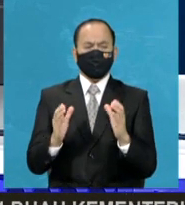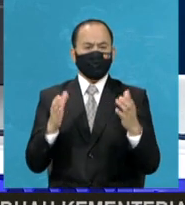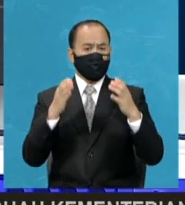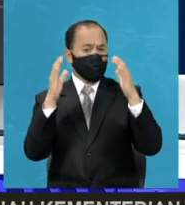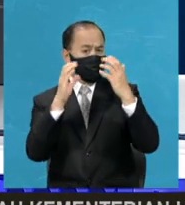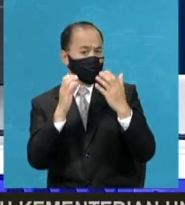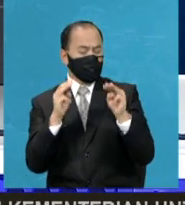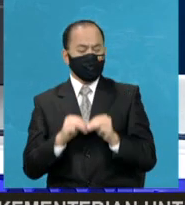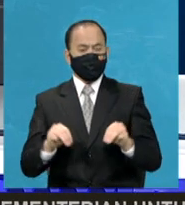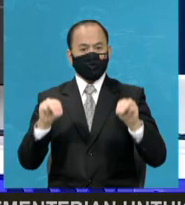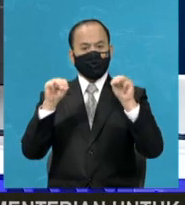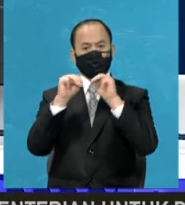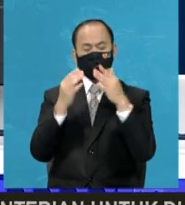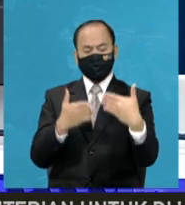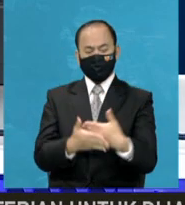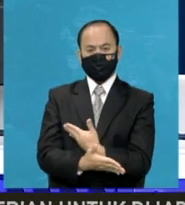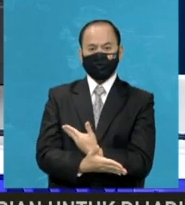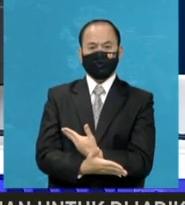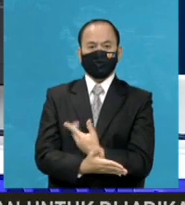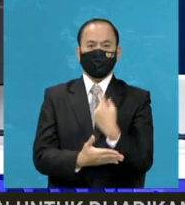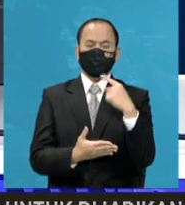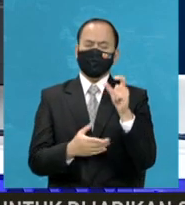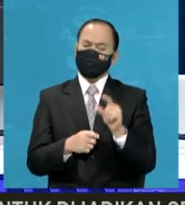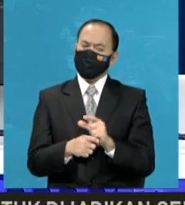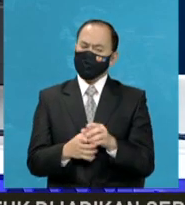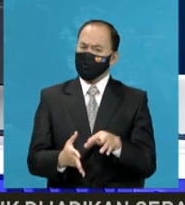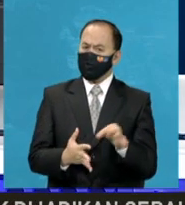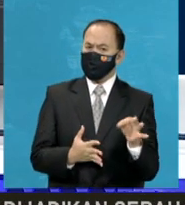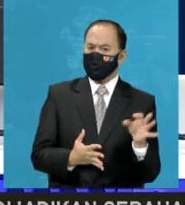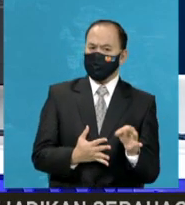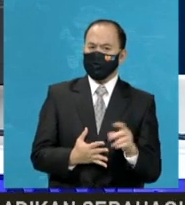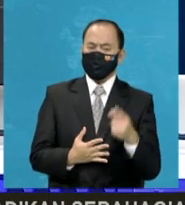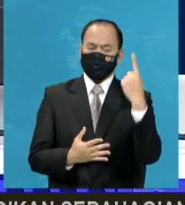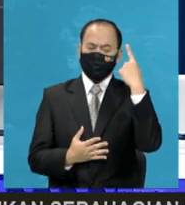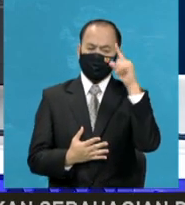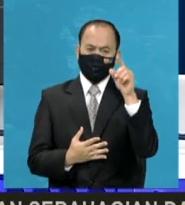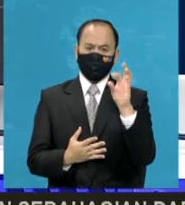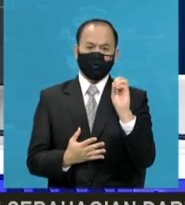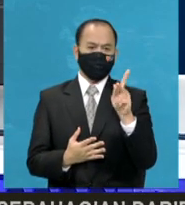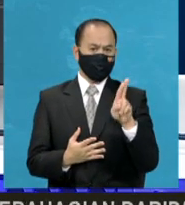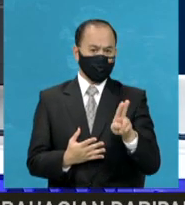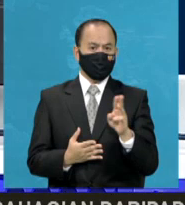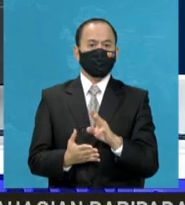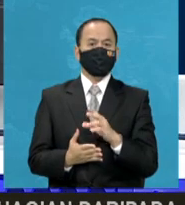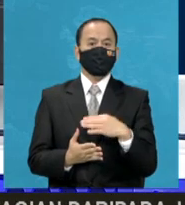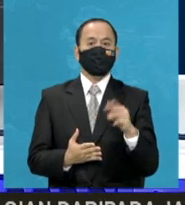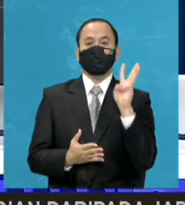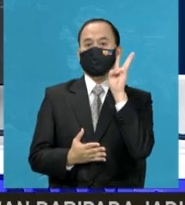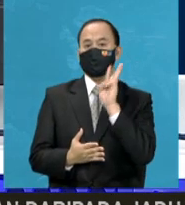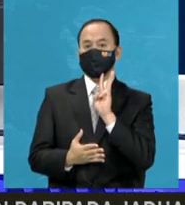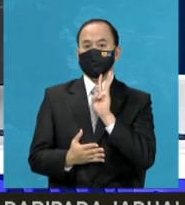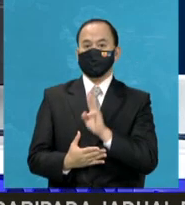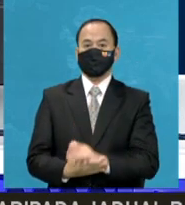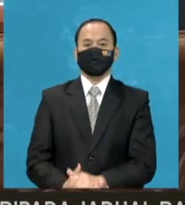baru ia mengambil kira keperluan pengguna masjid terutama bagi golongan kurang upaya dan wanita